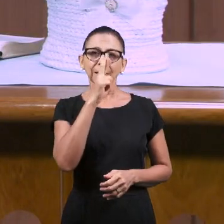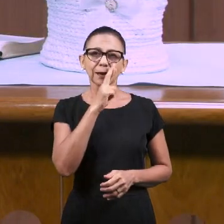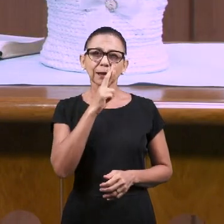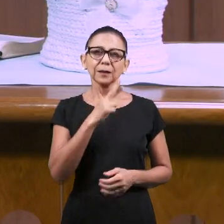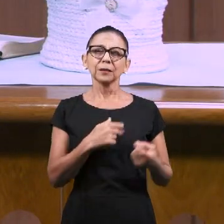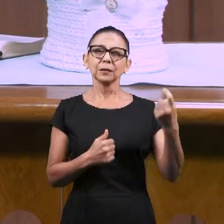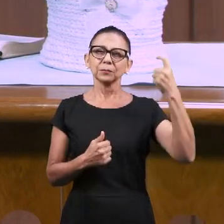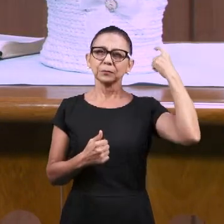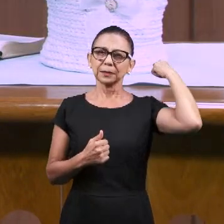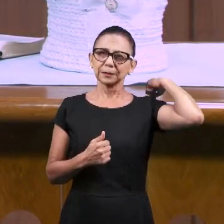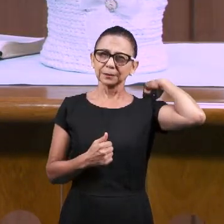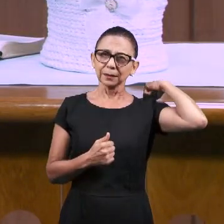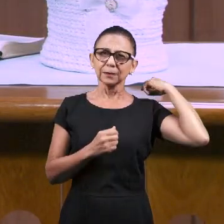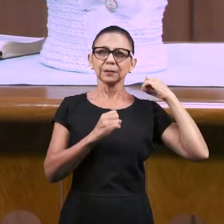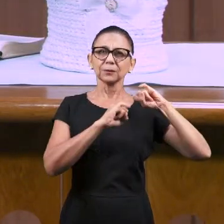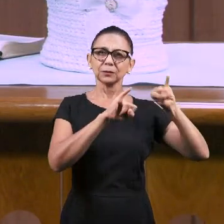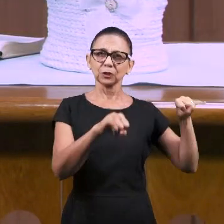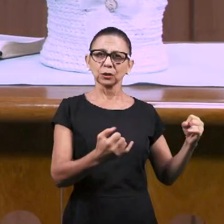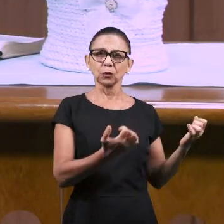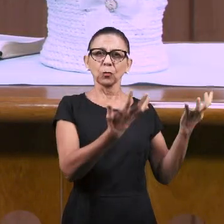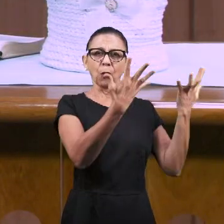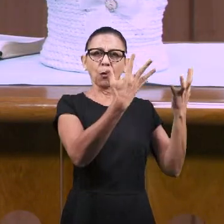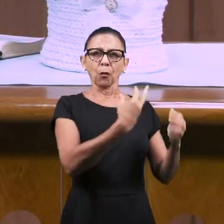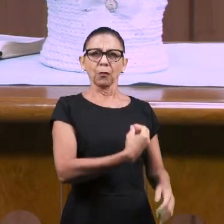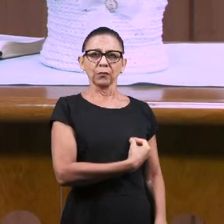préservé, ce que le monde